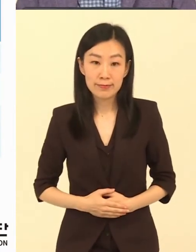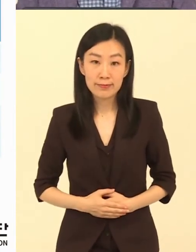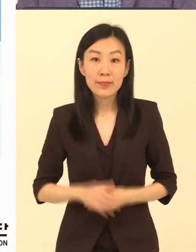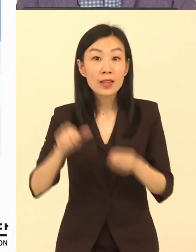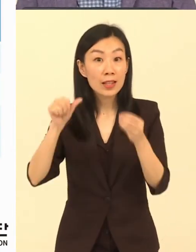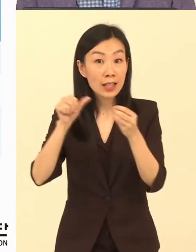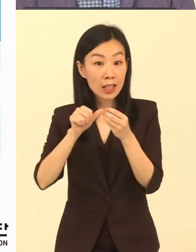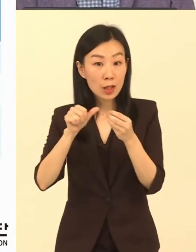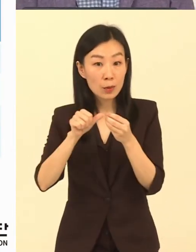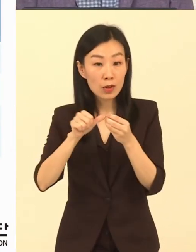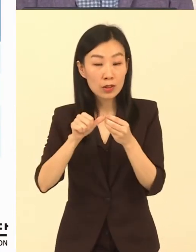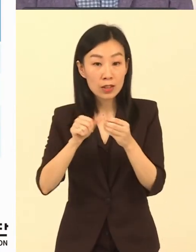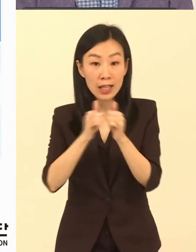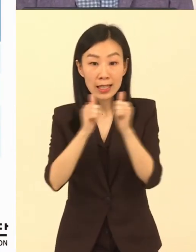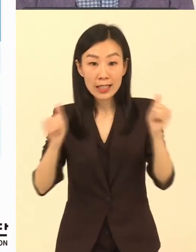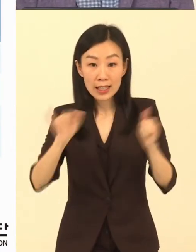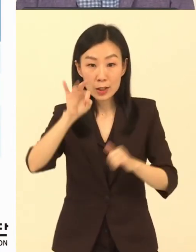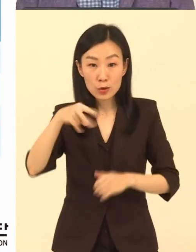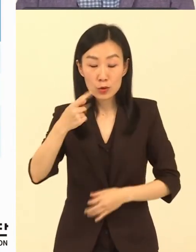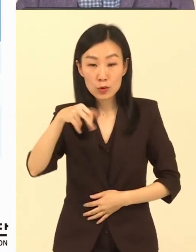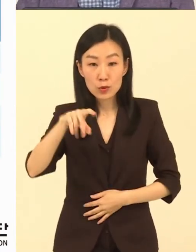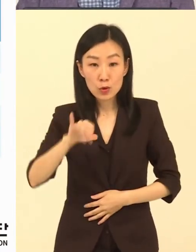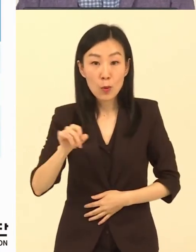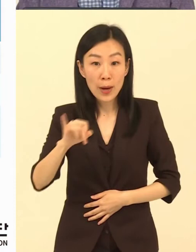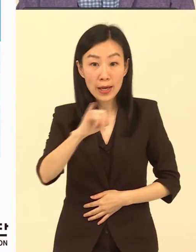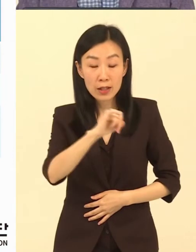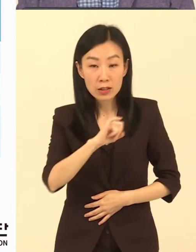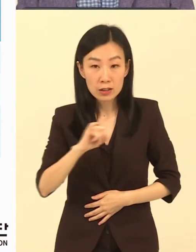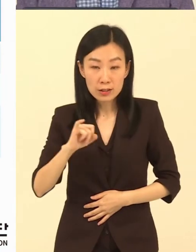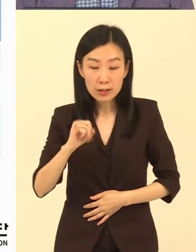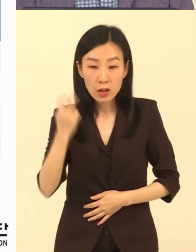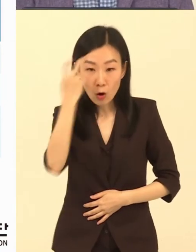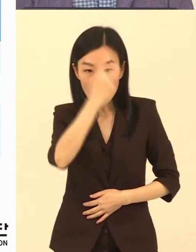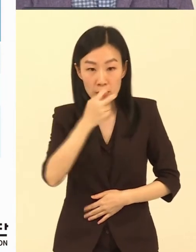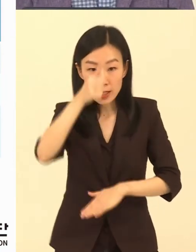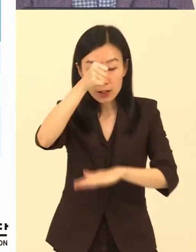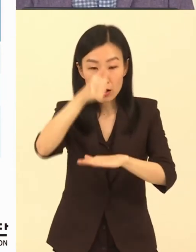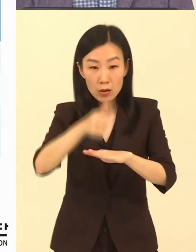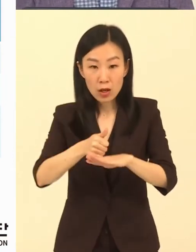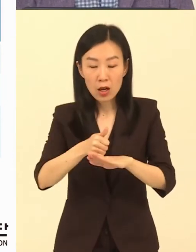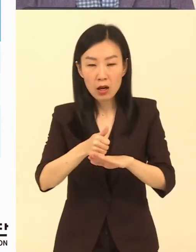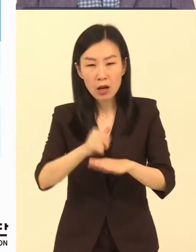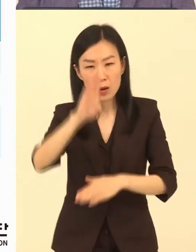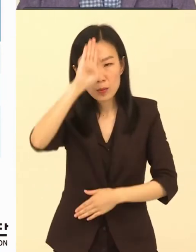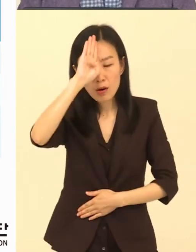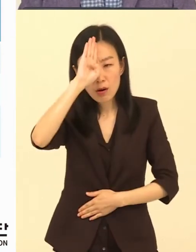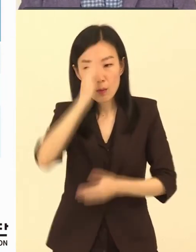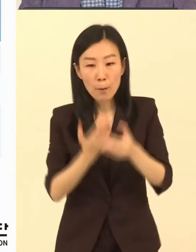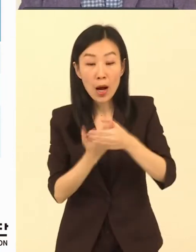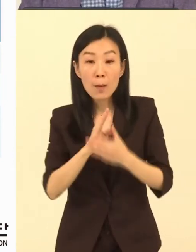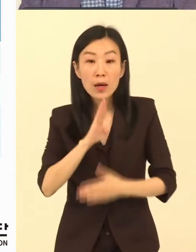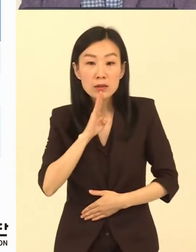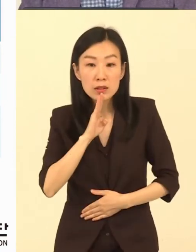다섯 번째, 인유두종 바이러스 검사 결과 양성이면 어떤 검사를 추가로 하나요?